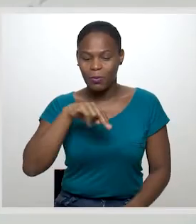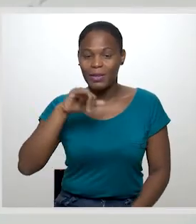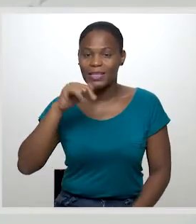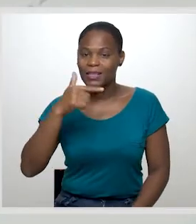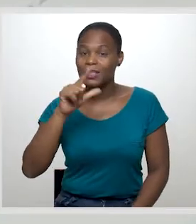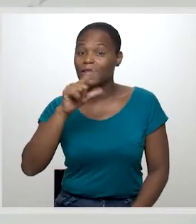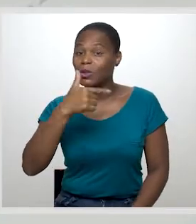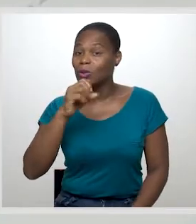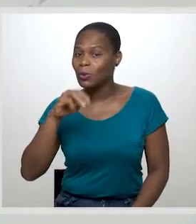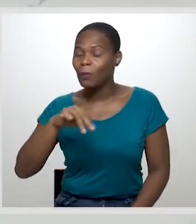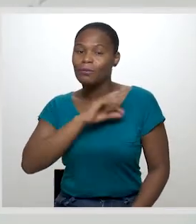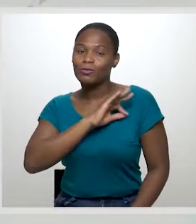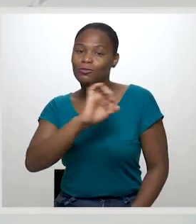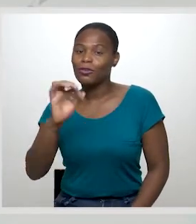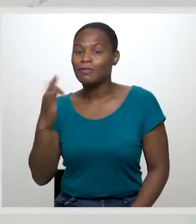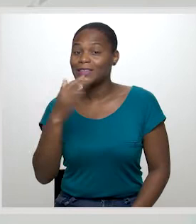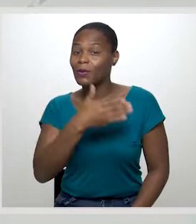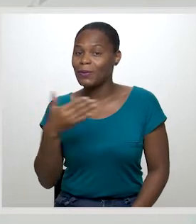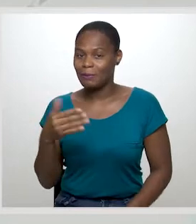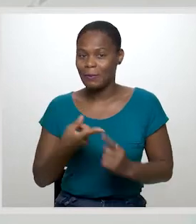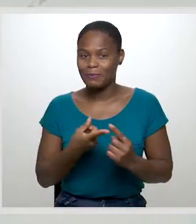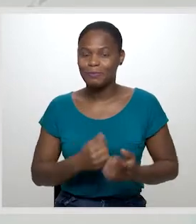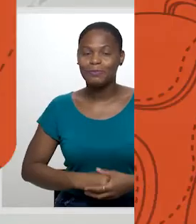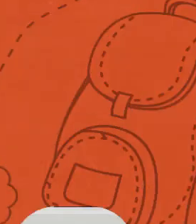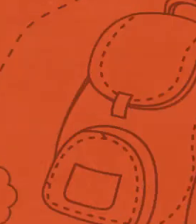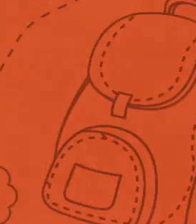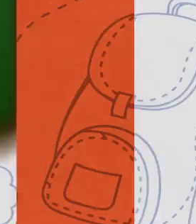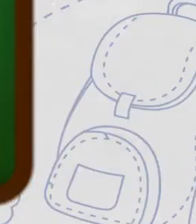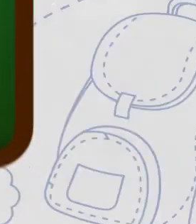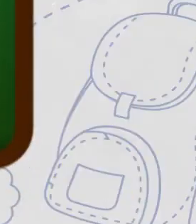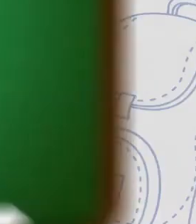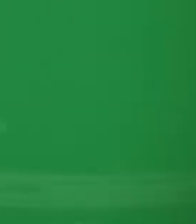Nilton Dusanch, votre professeur de français de la 11e année.